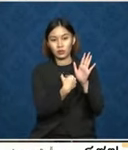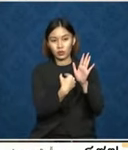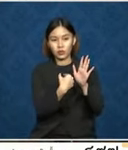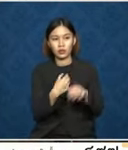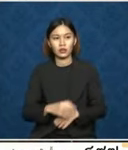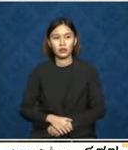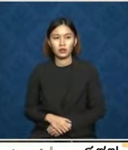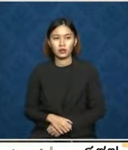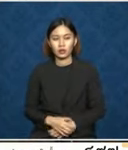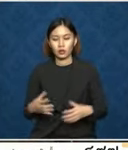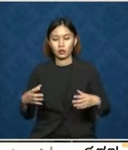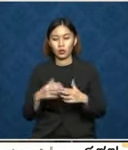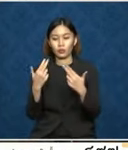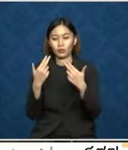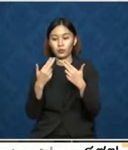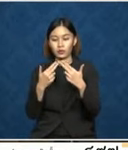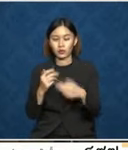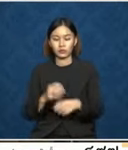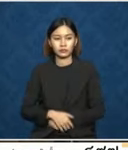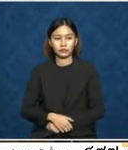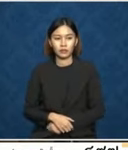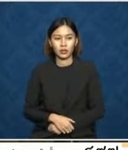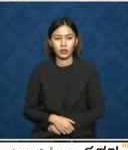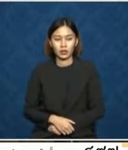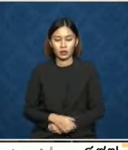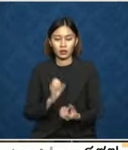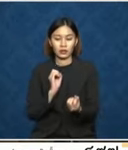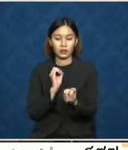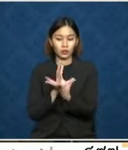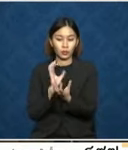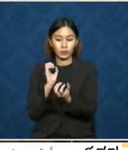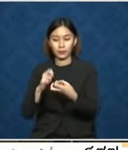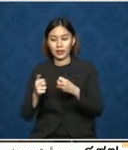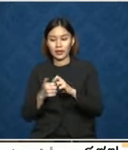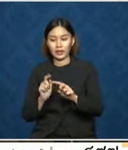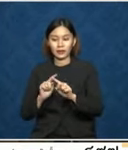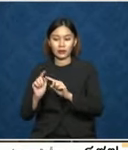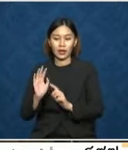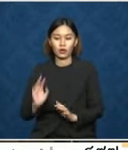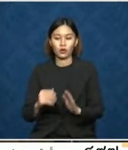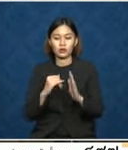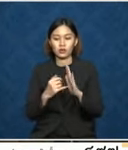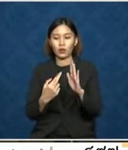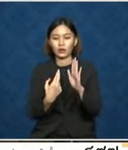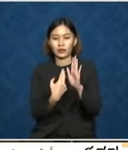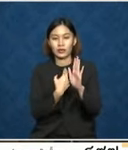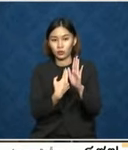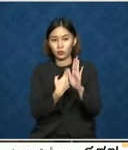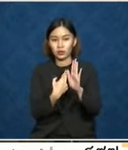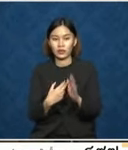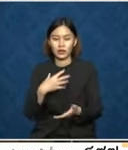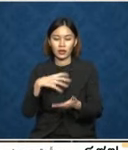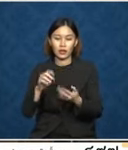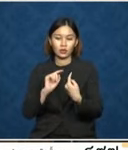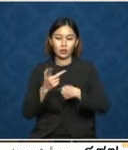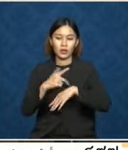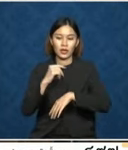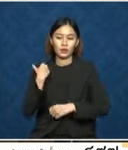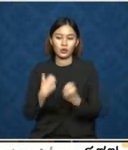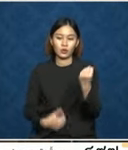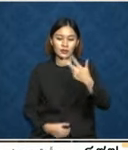4พักรวมไทยสร้างชาติท่านประธานครับผมมีความเดือดร้อนของพี่น้องชาวจังหวัดราชบุรีมากราบเรียนท่านประธาน 3